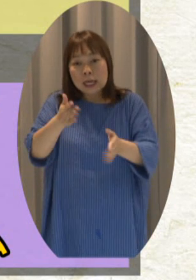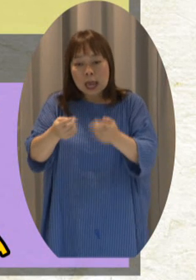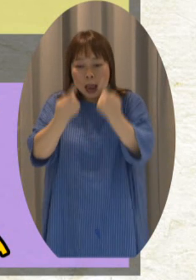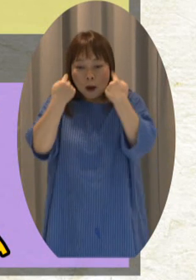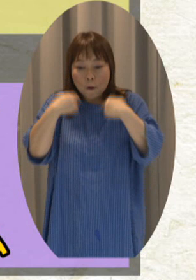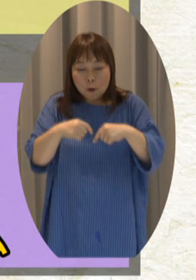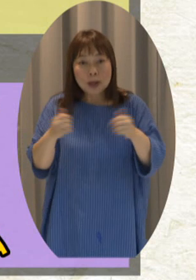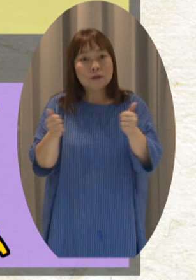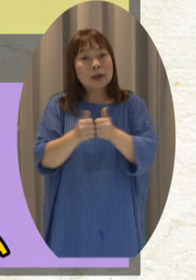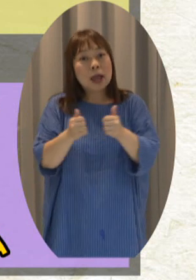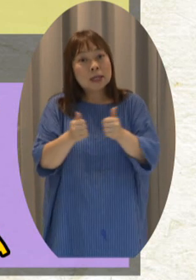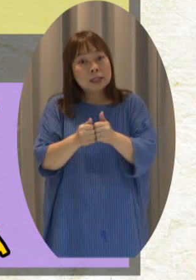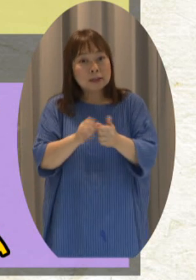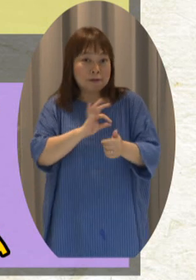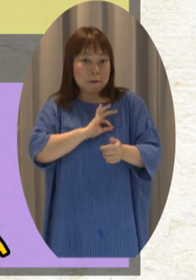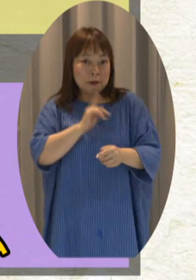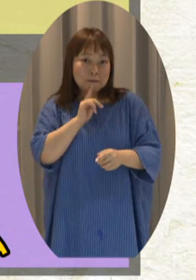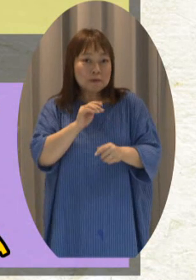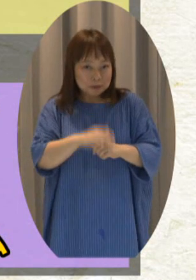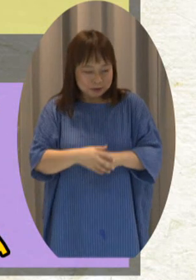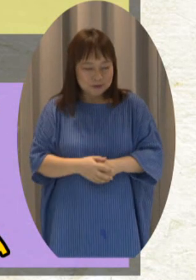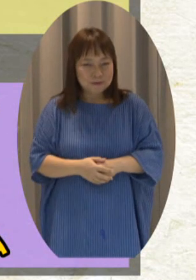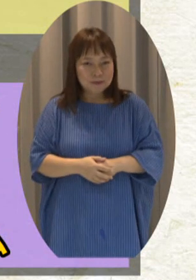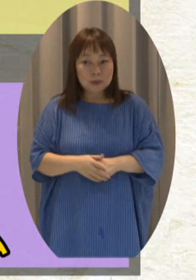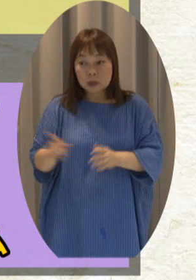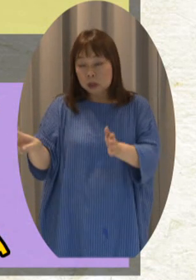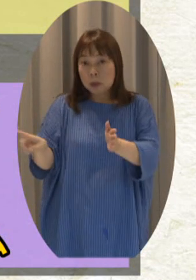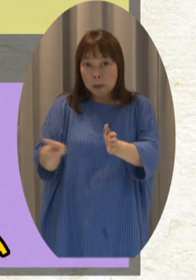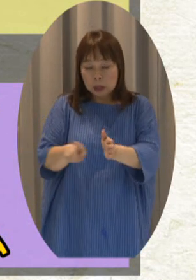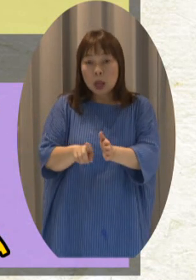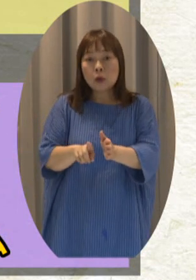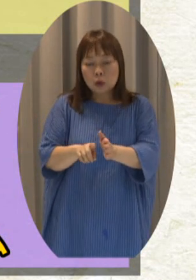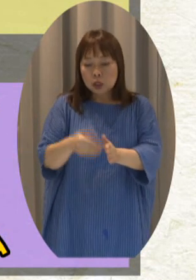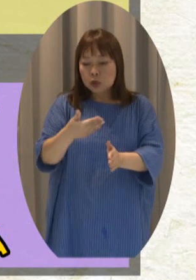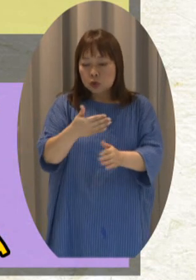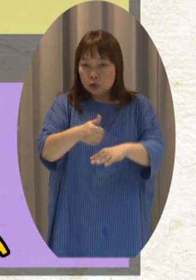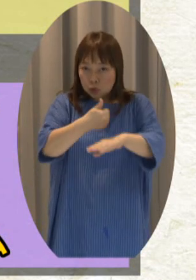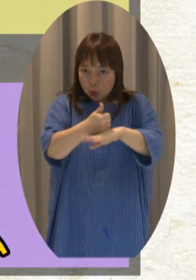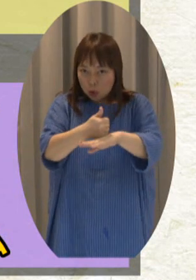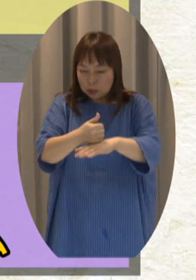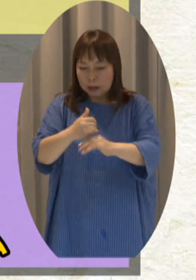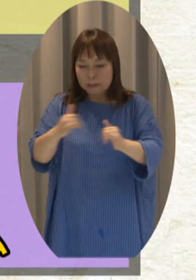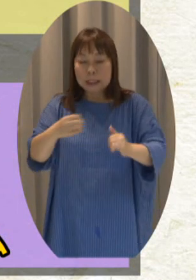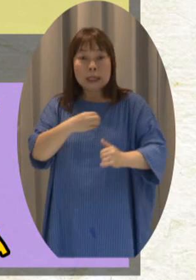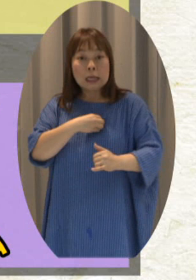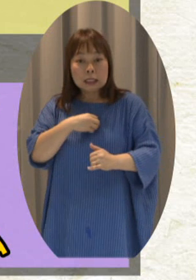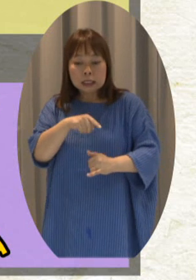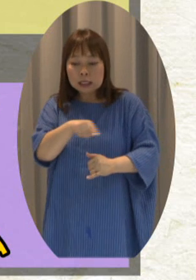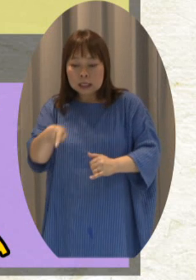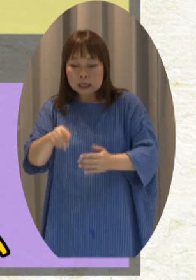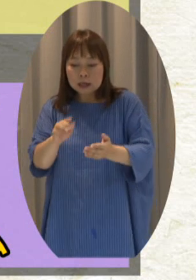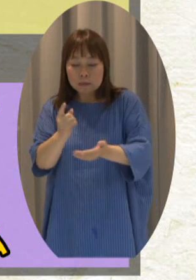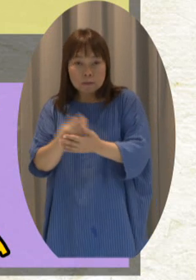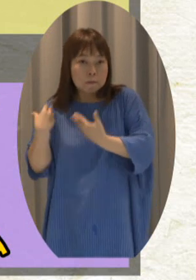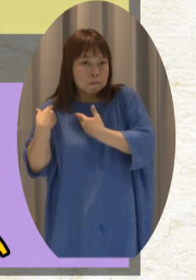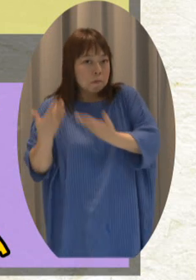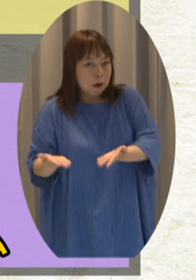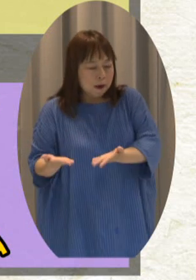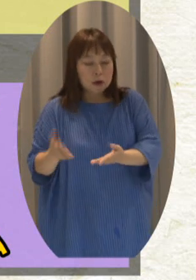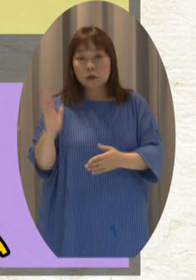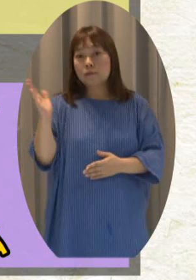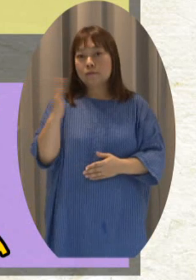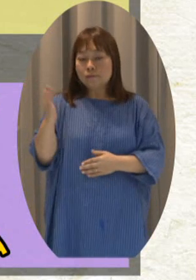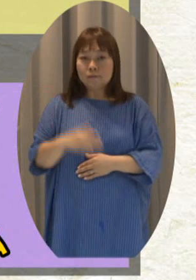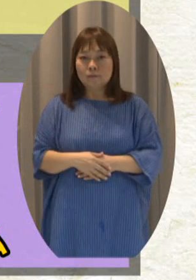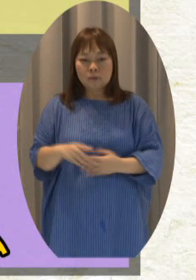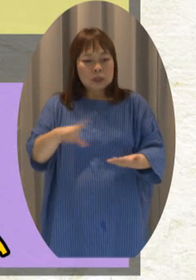言います。今までのように区長さん、民生委員さんだけに負担をかけるのではな